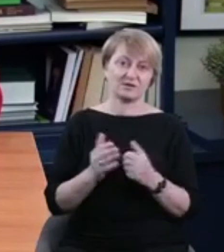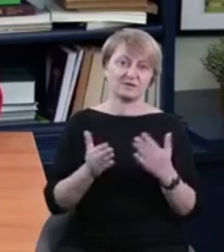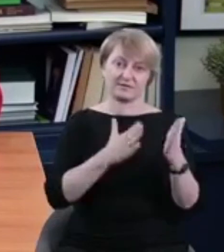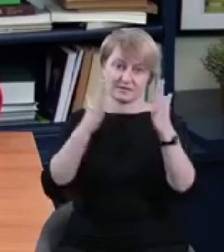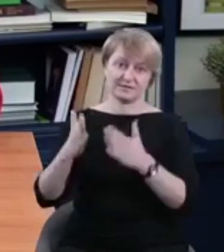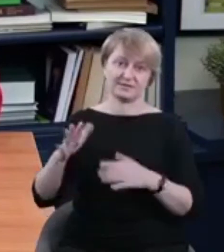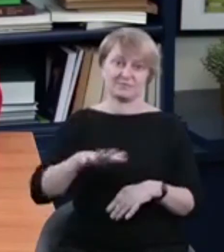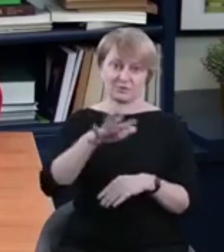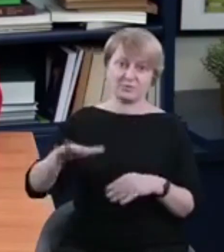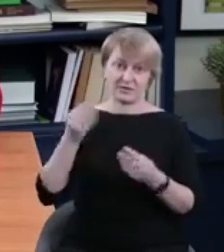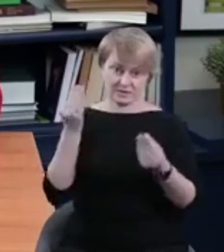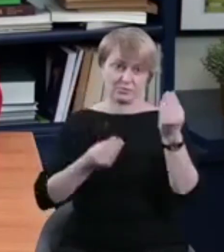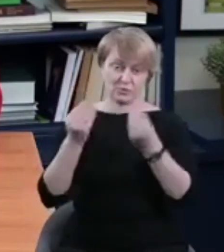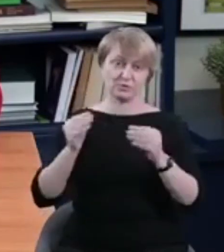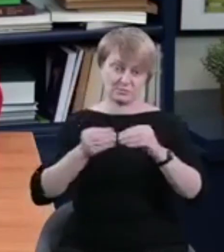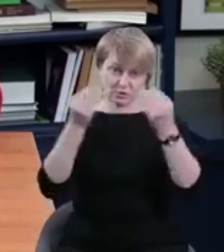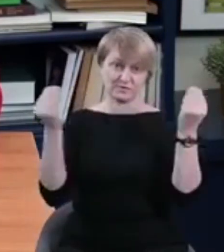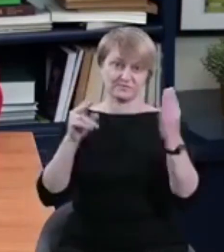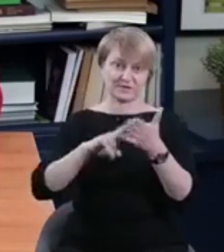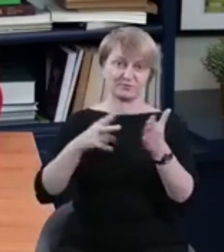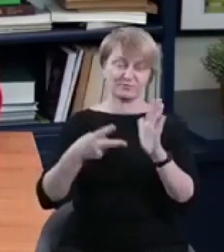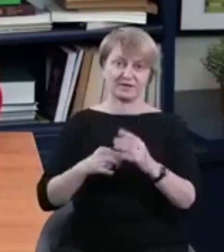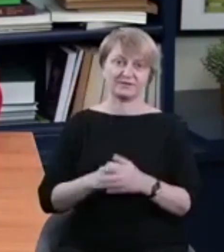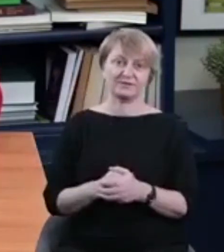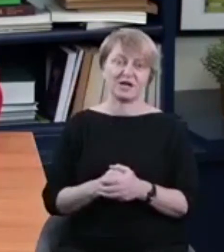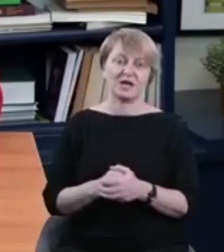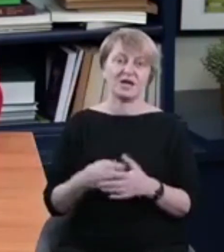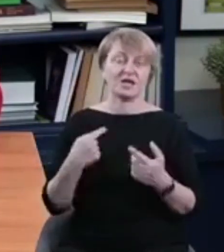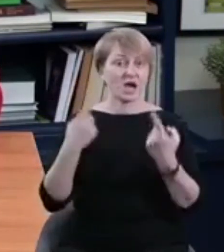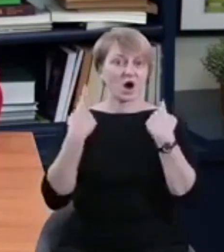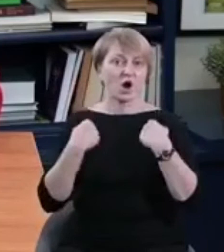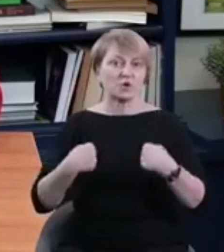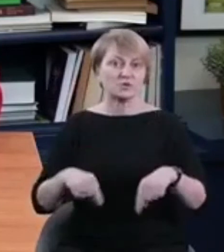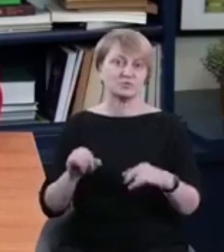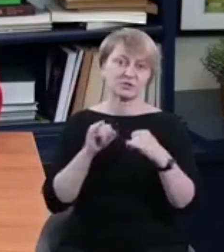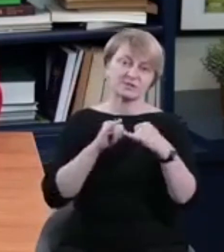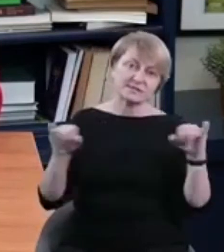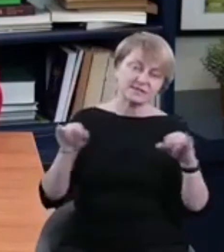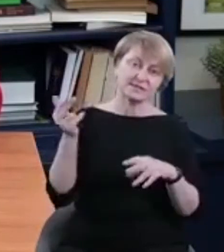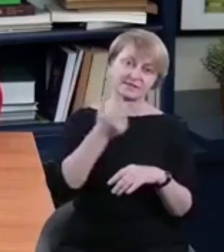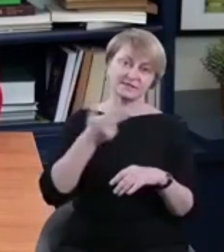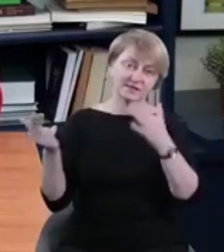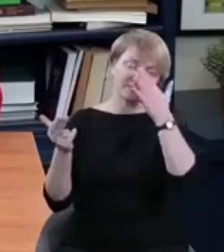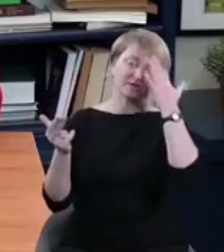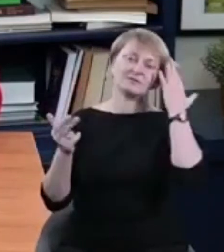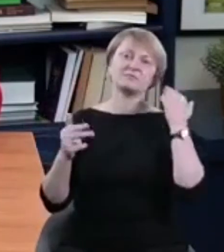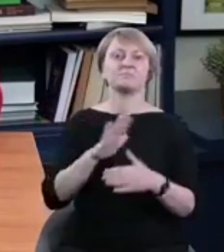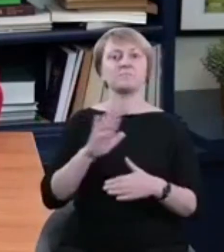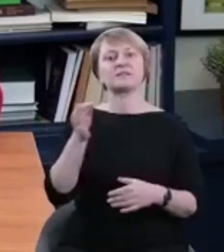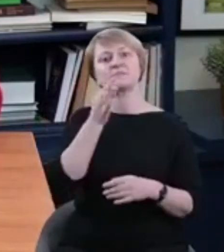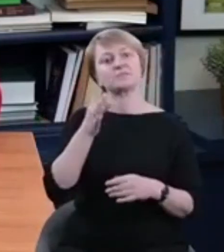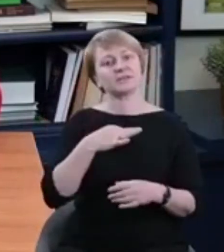place zabaw chcielibyśmy wywołać ten plan i oczywiście też osobiście jakby troszeczkę z innej beczki bez pytania z państwa strony ale